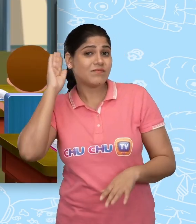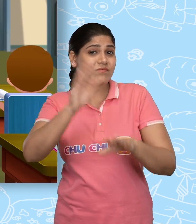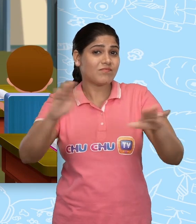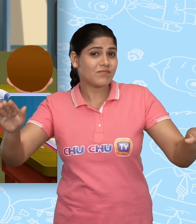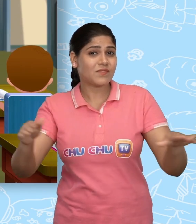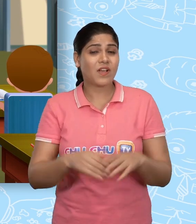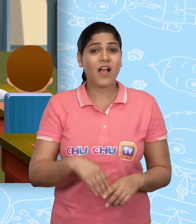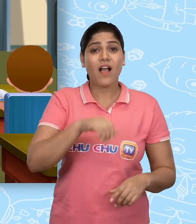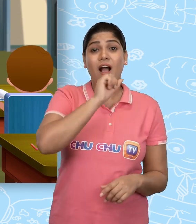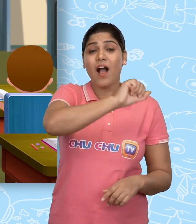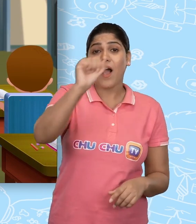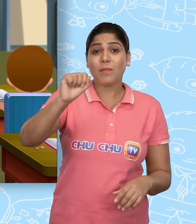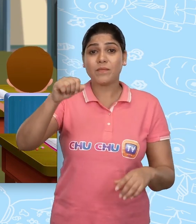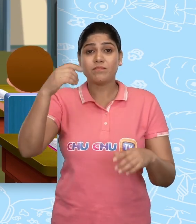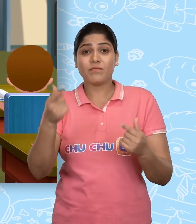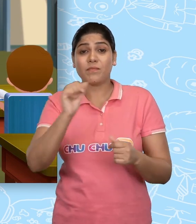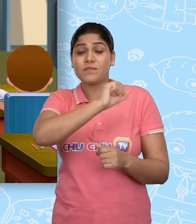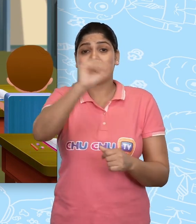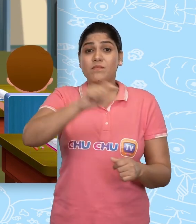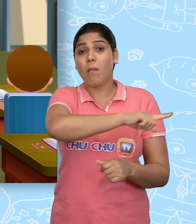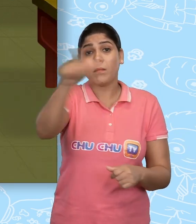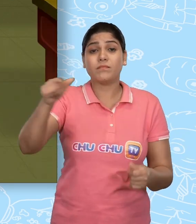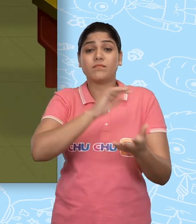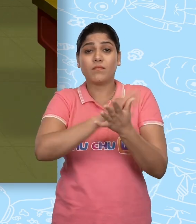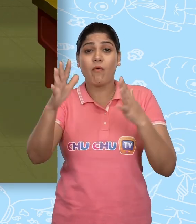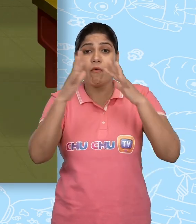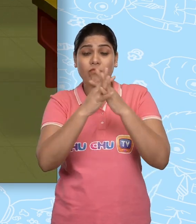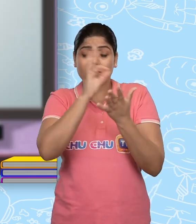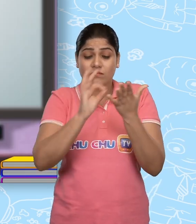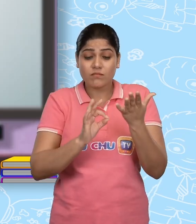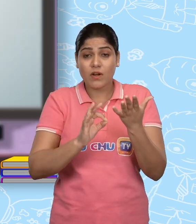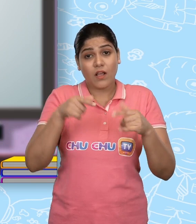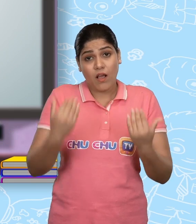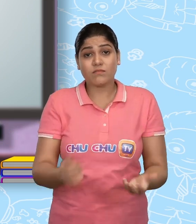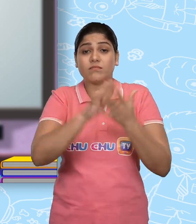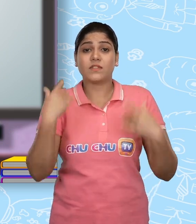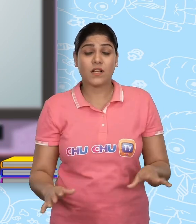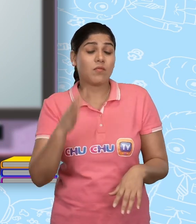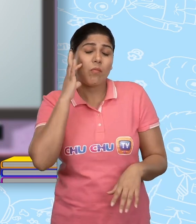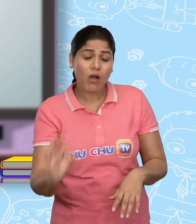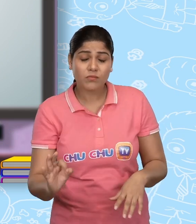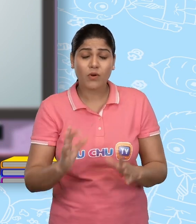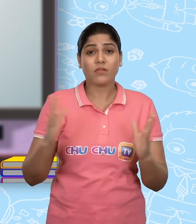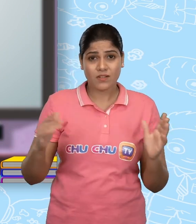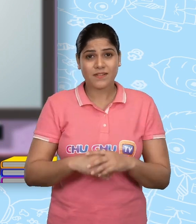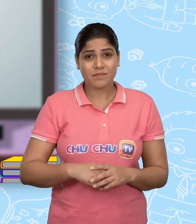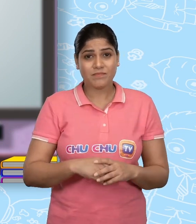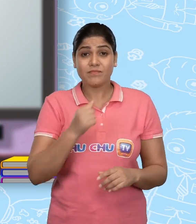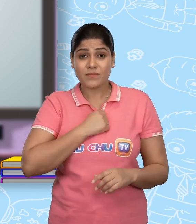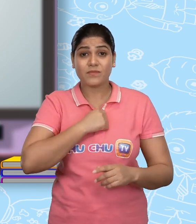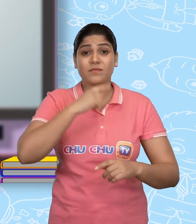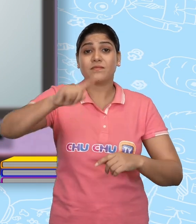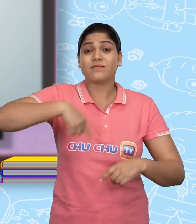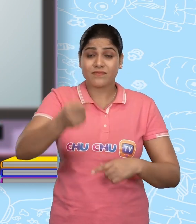सुनो बच्चों, आप सब अपना होमवर्क आज ही पूरा कर लेना, ये बहुत जरूरी है,